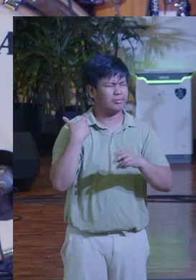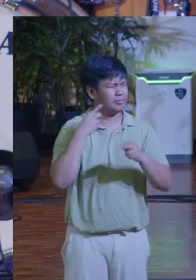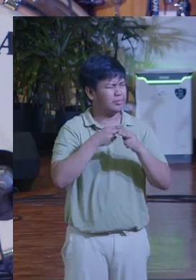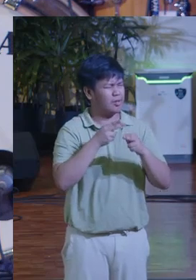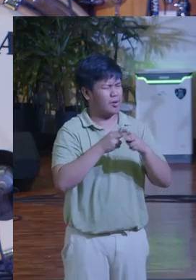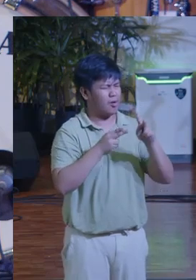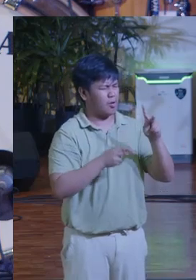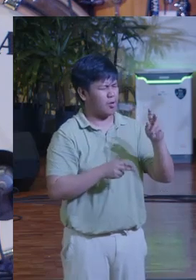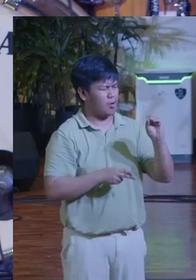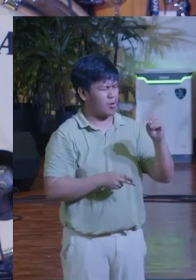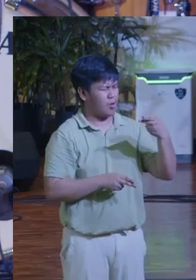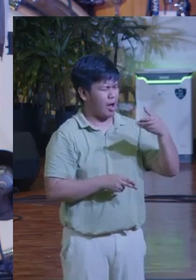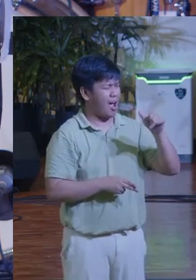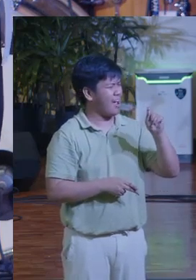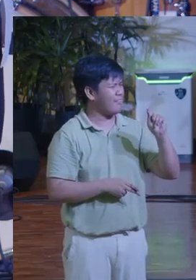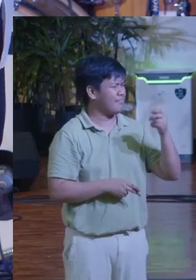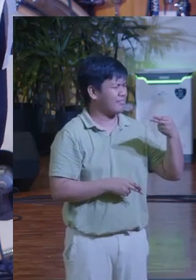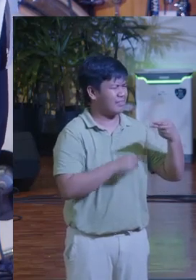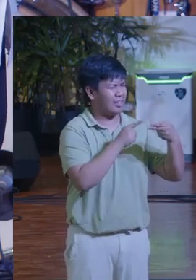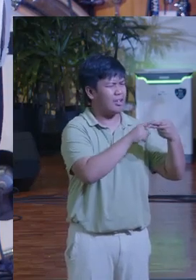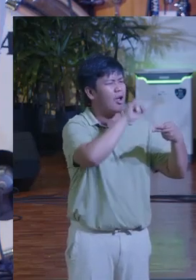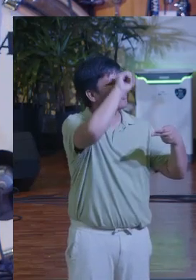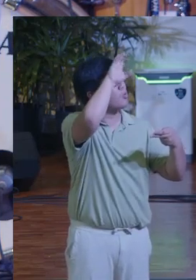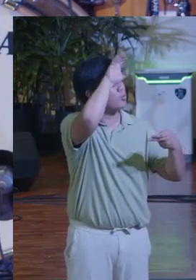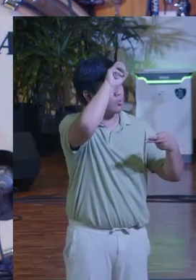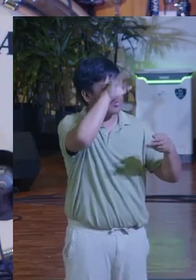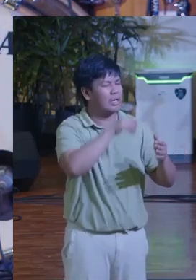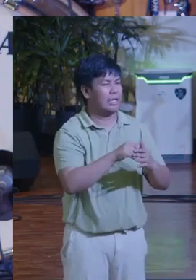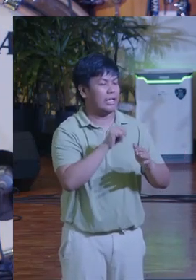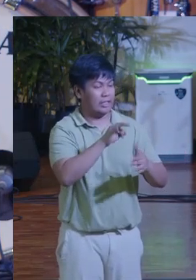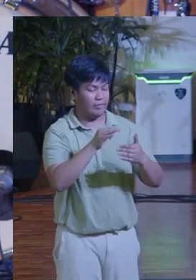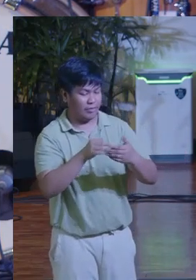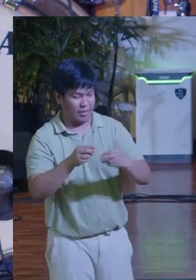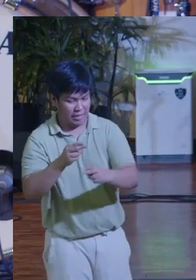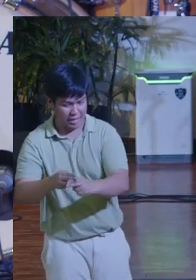No? Kung babasahin po natin yung genealogy,